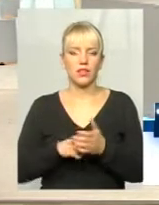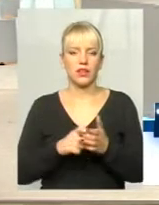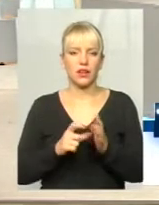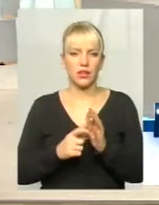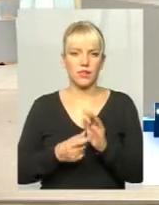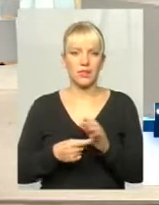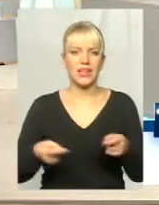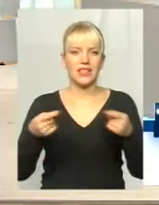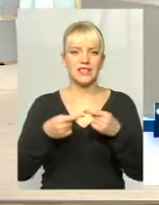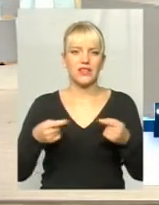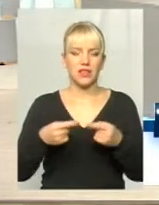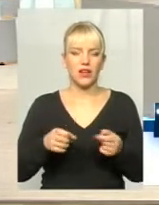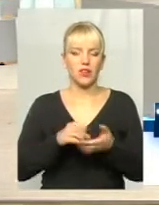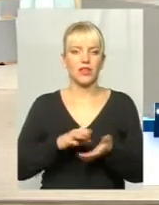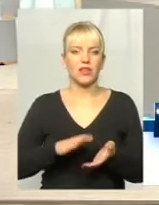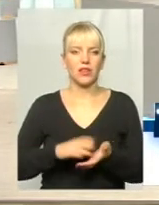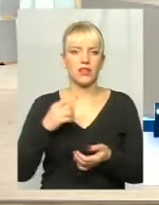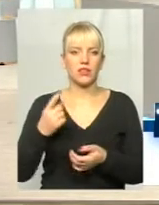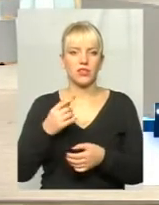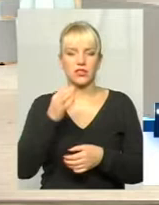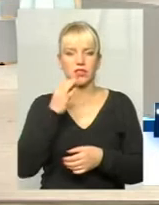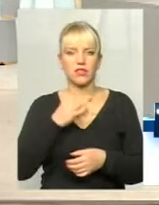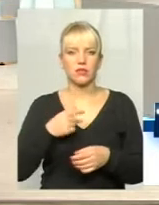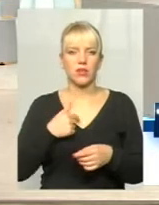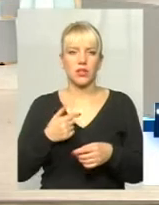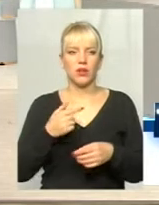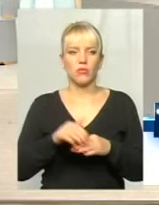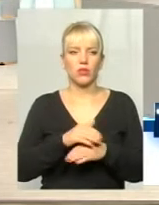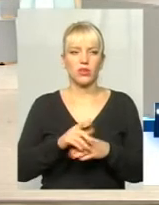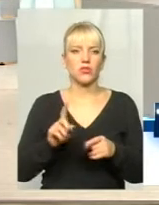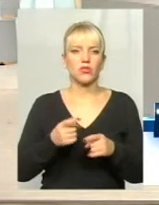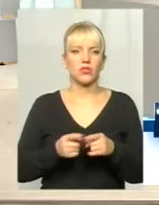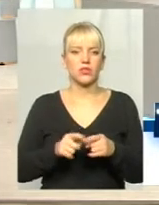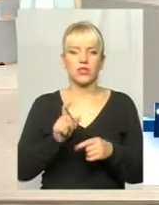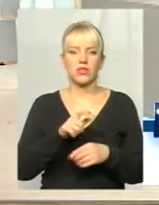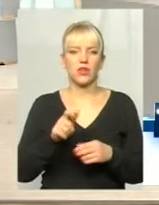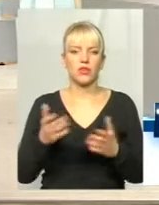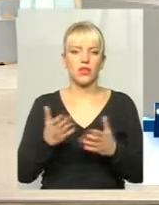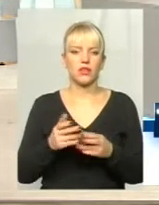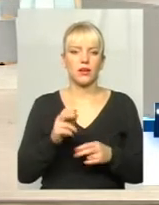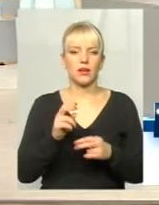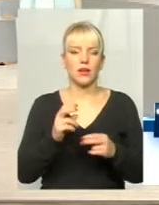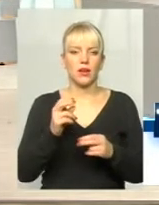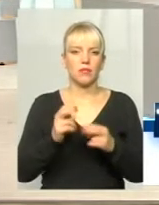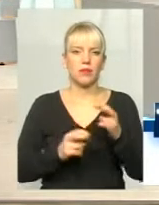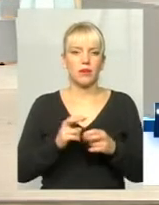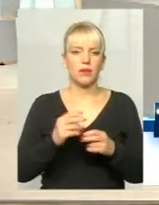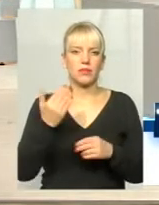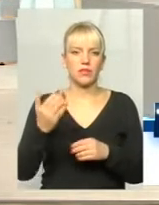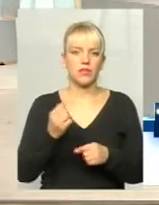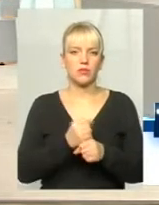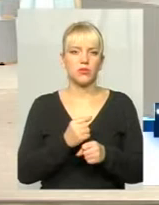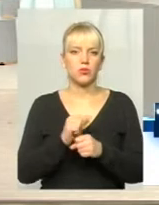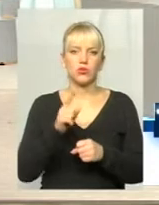дані лічильників. Скажіть мені, будь ласка, що це за люди, на яким підприємстві вони працюють, і чому в них немає